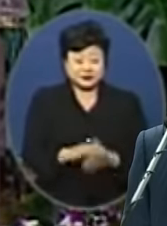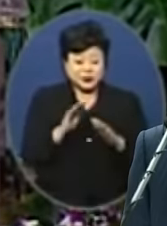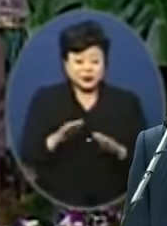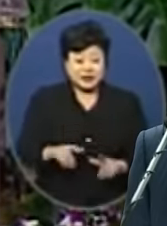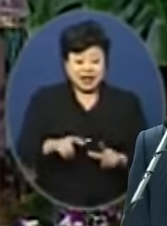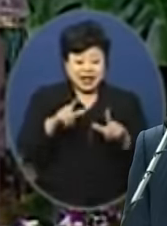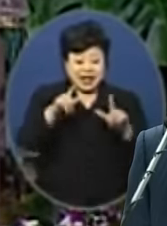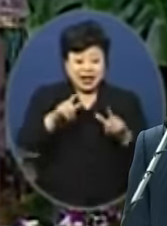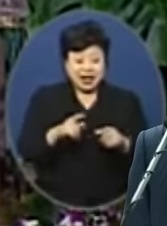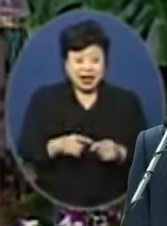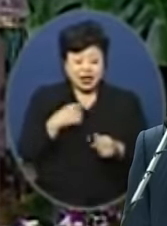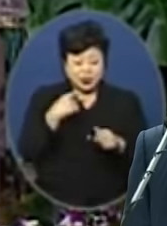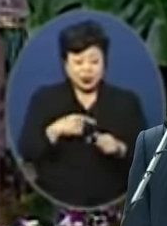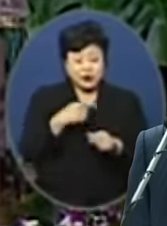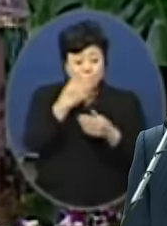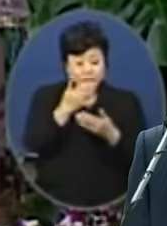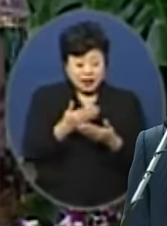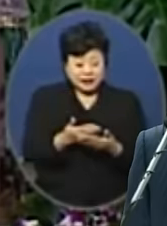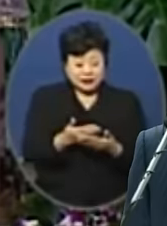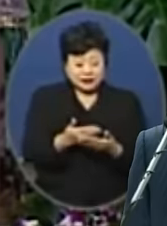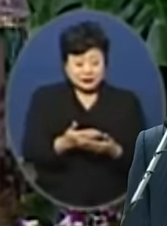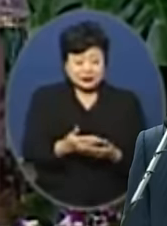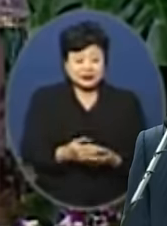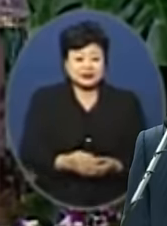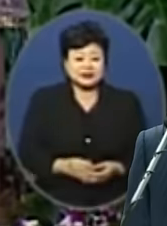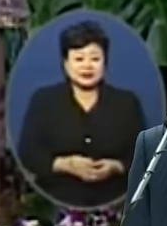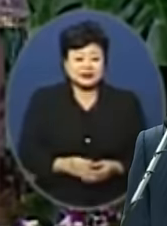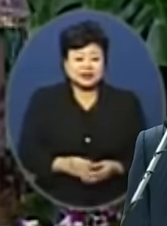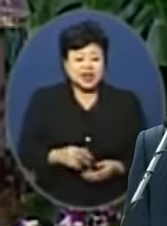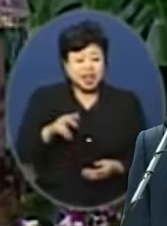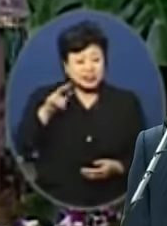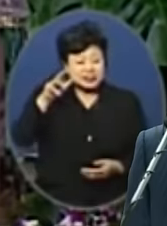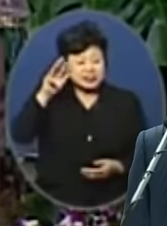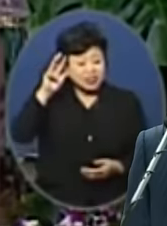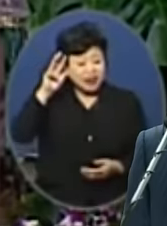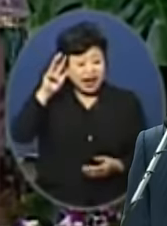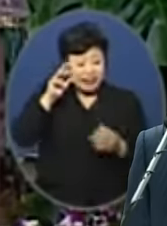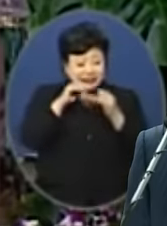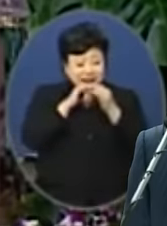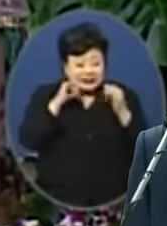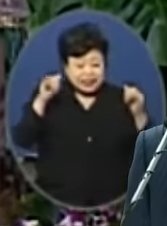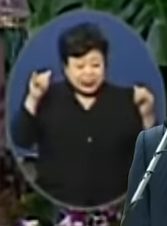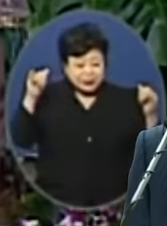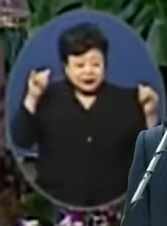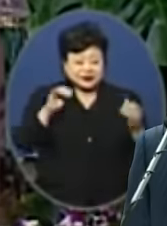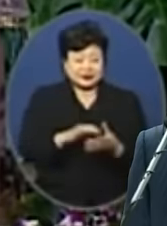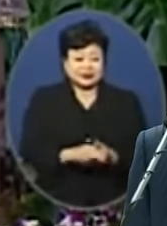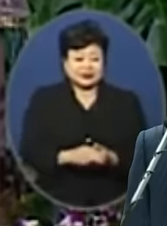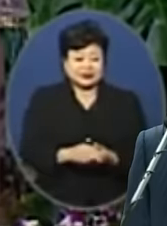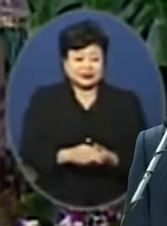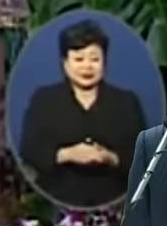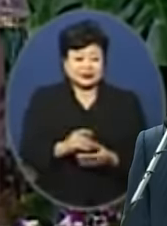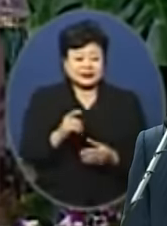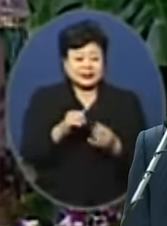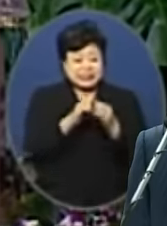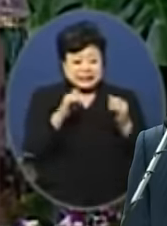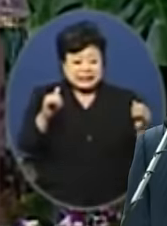오늘날 교육을 받은 실존주의 철학자들은 인생을